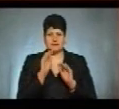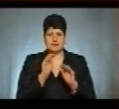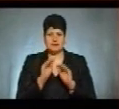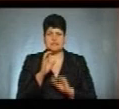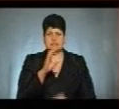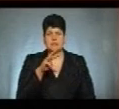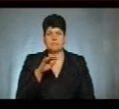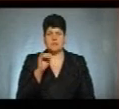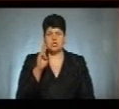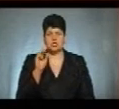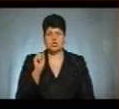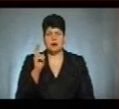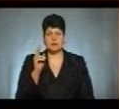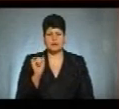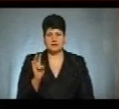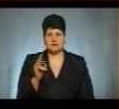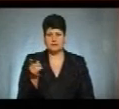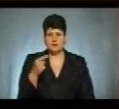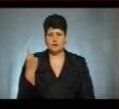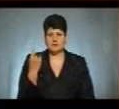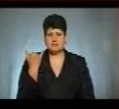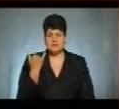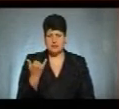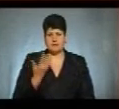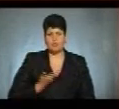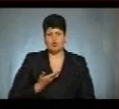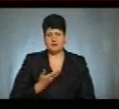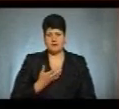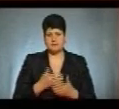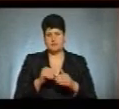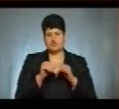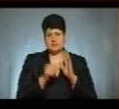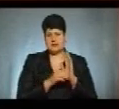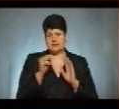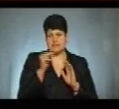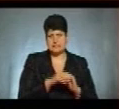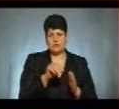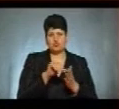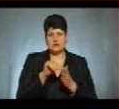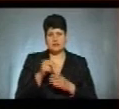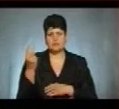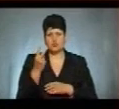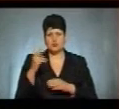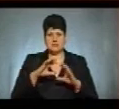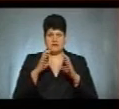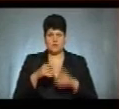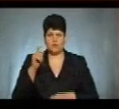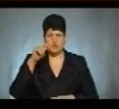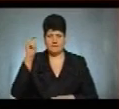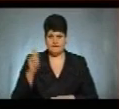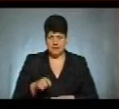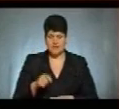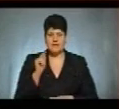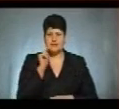Сергій Мішакін. На Тернопільщині зараз проживає близько 16 тисяч учасників Другої світової війни. З